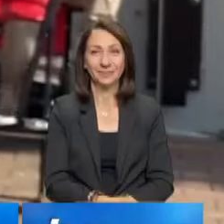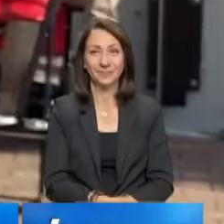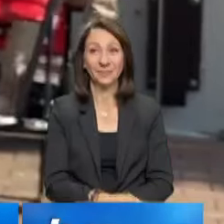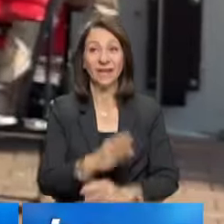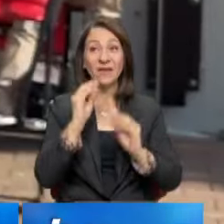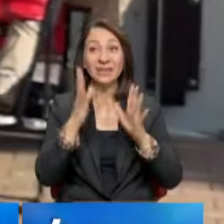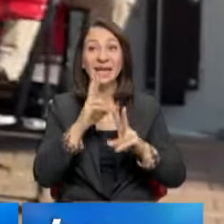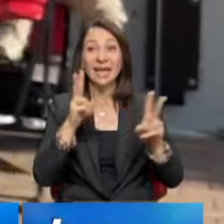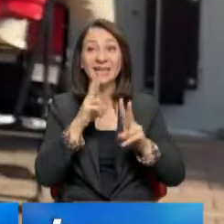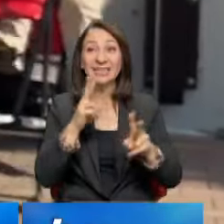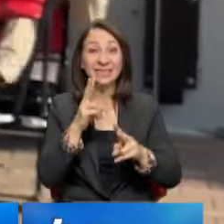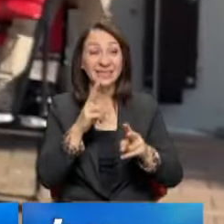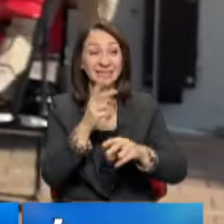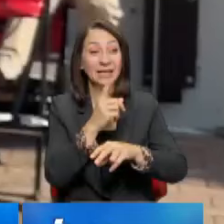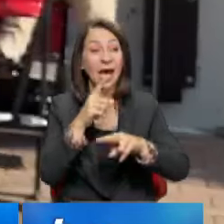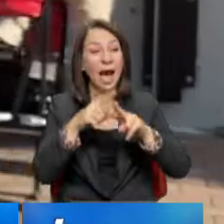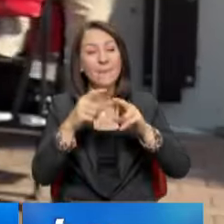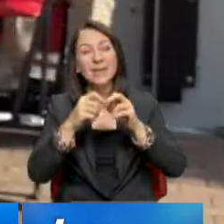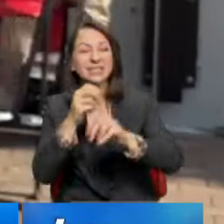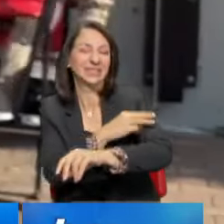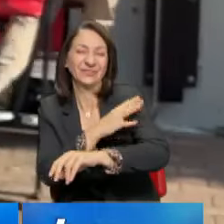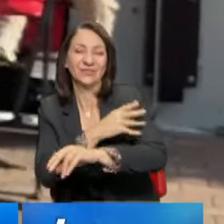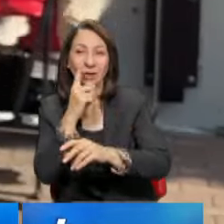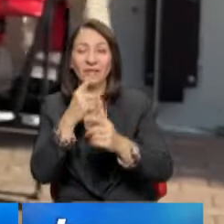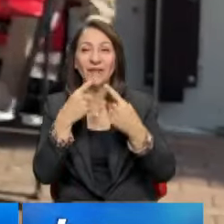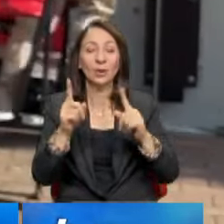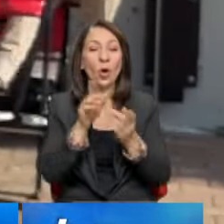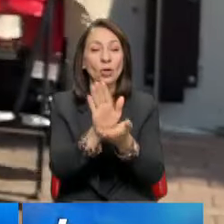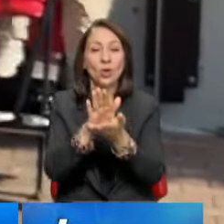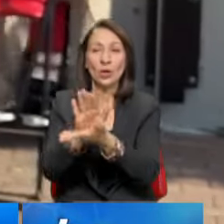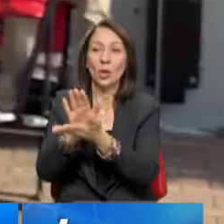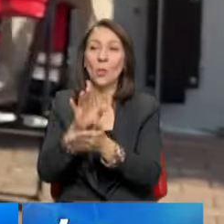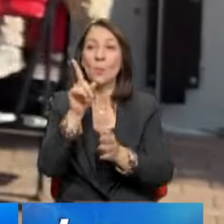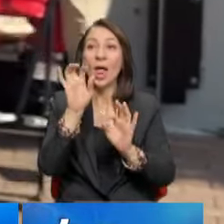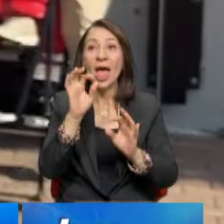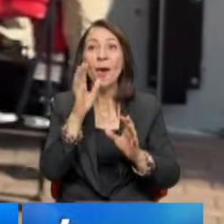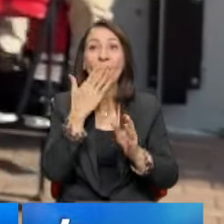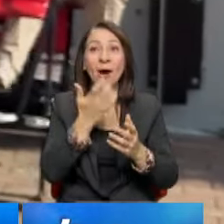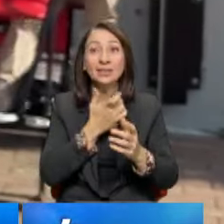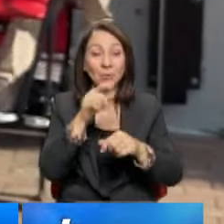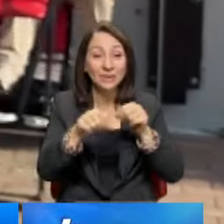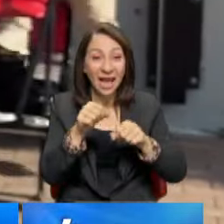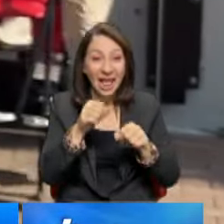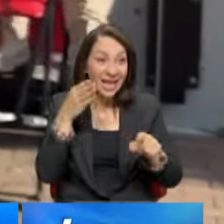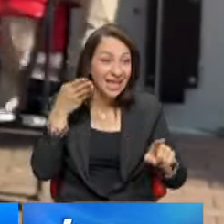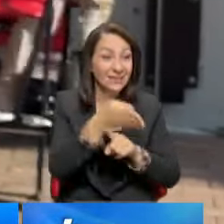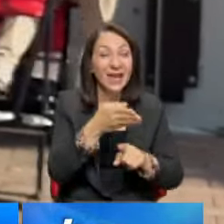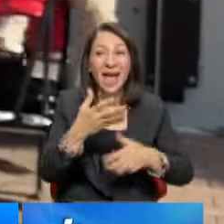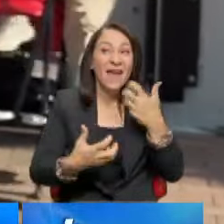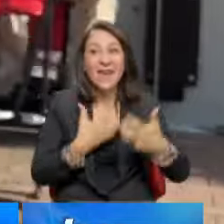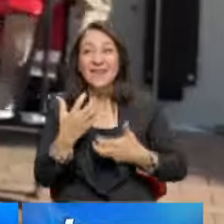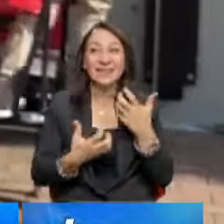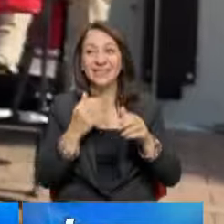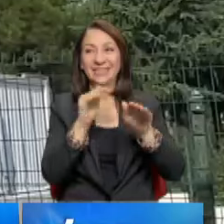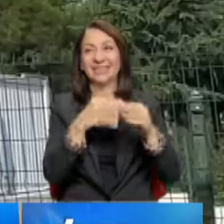En çok enerji üreten sınıfta değişik ödüller veriyoruz. Bu şekilde öğrencileri bu bisikletleri kullanmaya ve spor